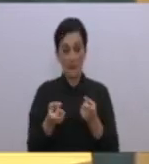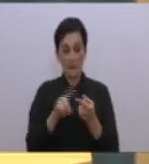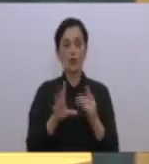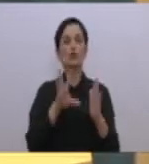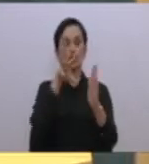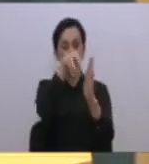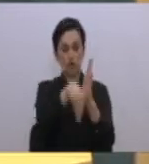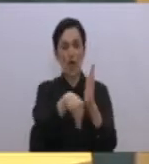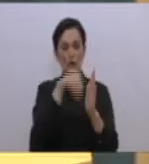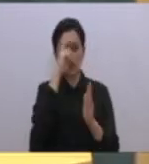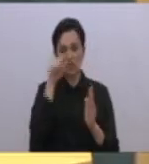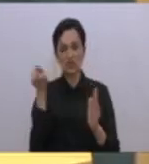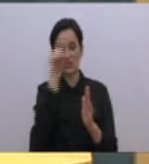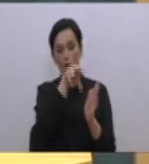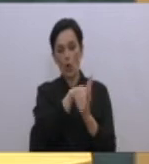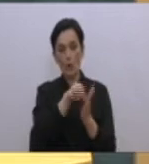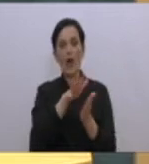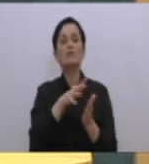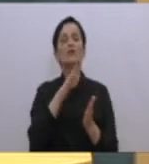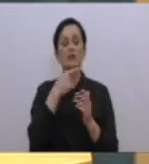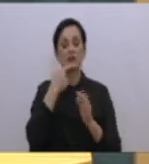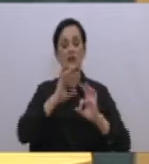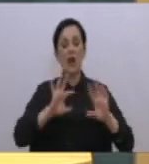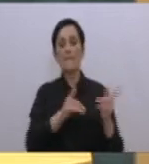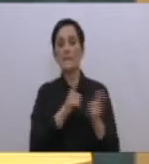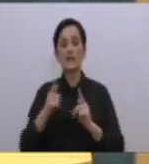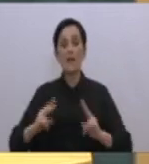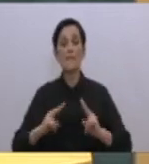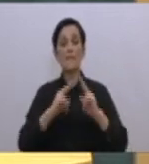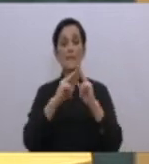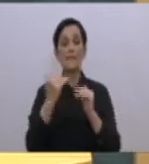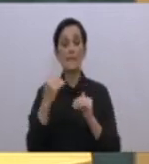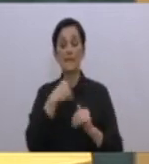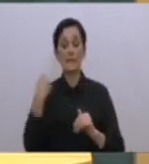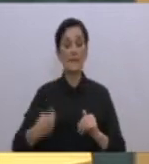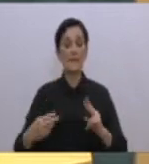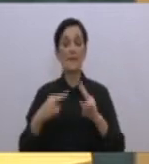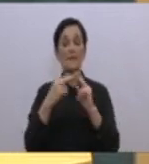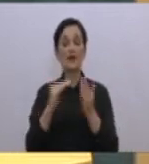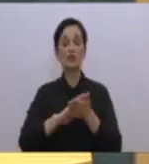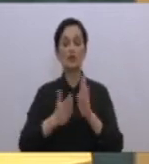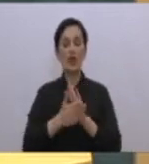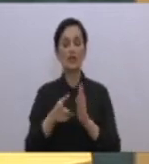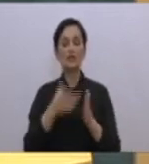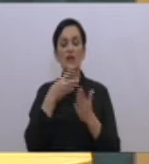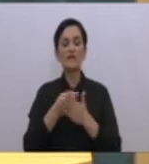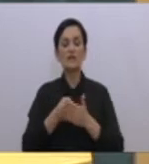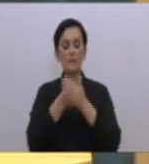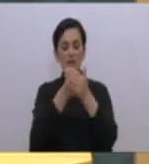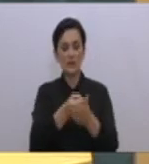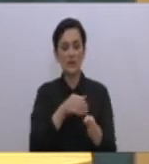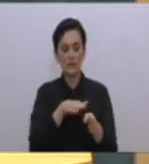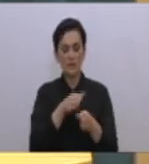მონაწილე სახელმწიფოებს და განაცხადა მზაობა პარიზის შეთანხმების განსაზღვრული მიზნების მისაღწევად საკუთარი ცვლილების შეტანის